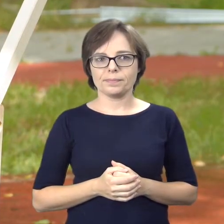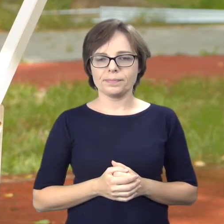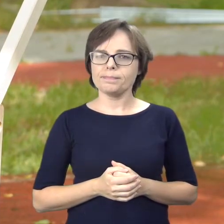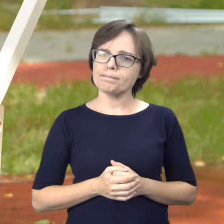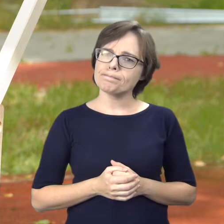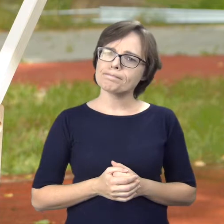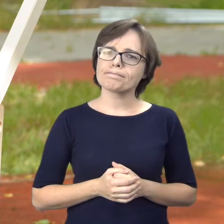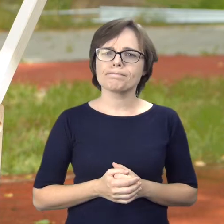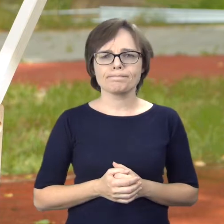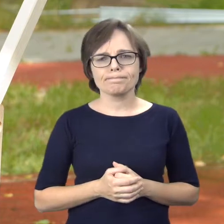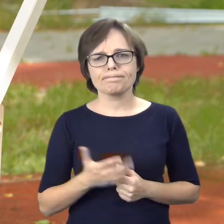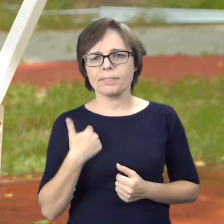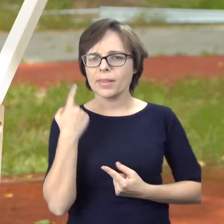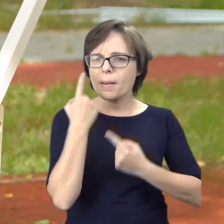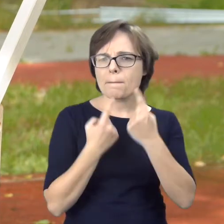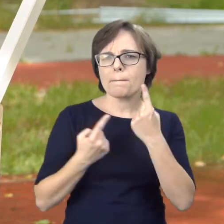No, myślę, że...